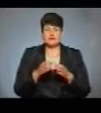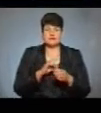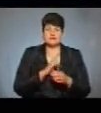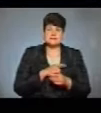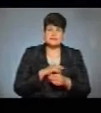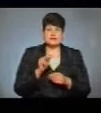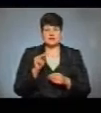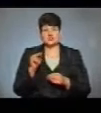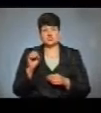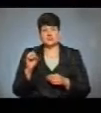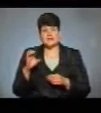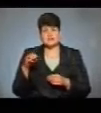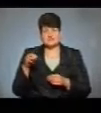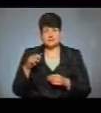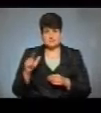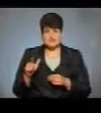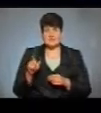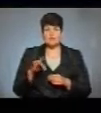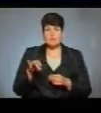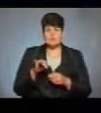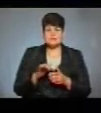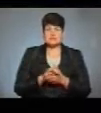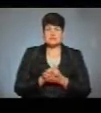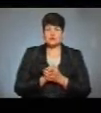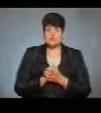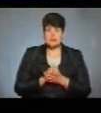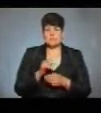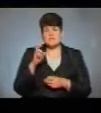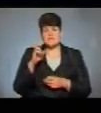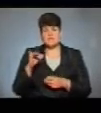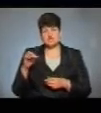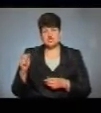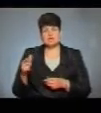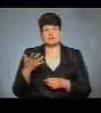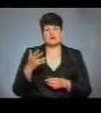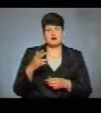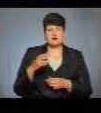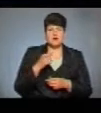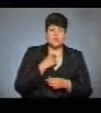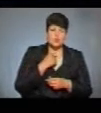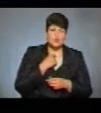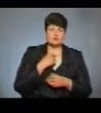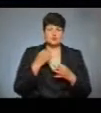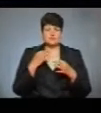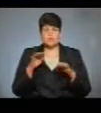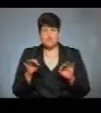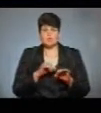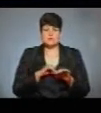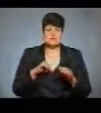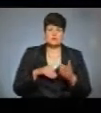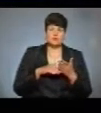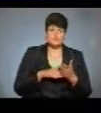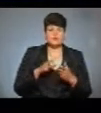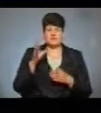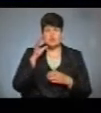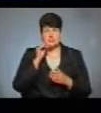«Українська стратегія Гройсмана», «Європейська солідарність», «Батьківщина», «Голос», «Громадянська позиція», «Свобода» та «Самопоміч» вважають